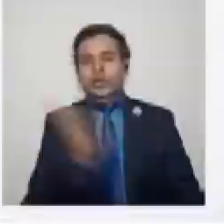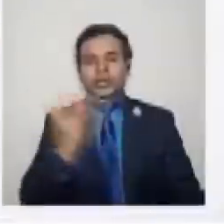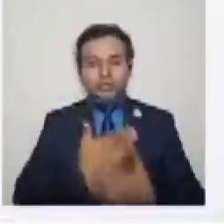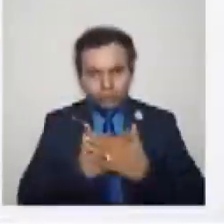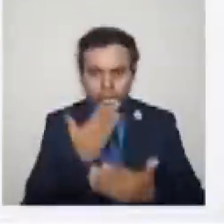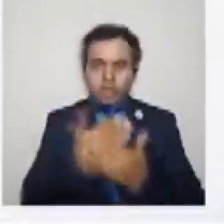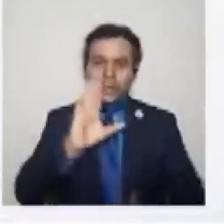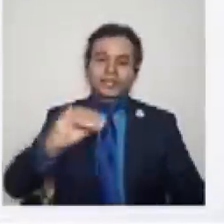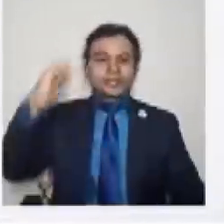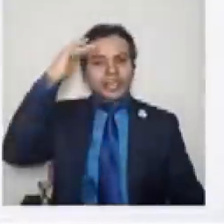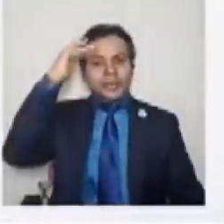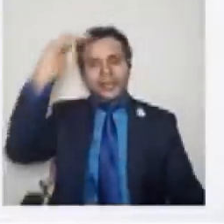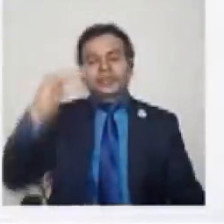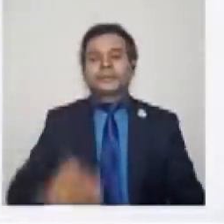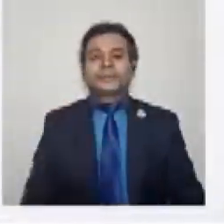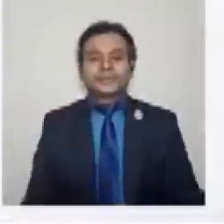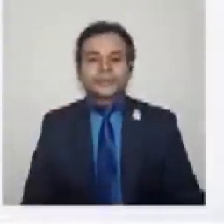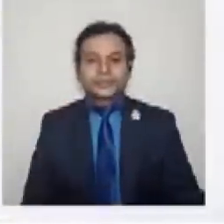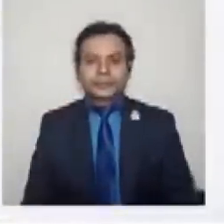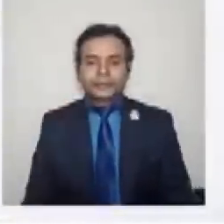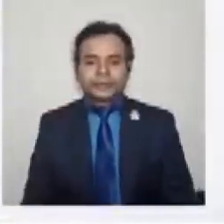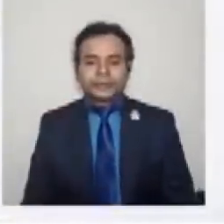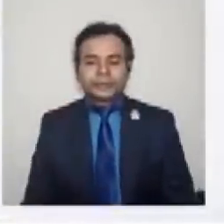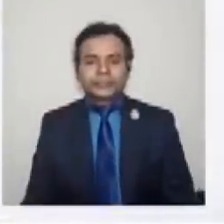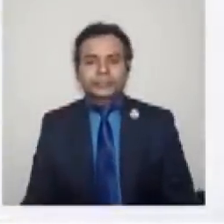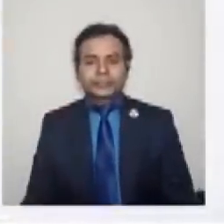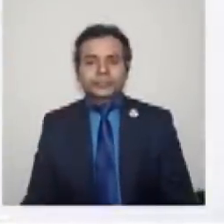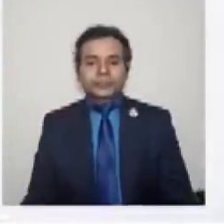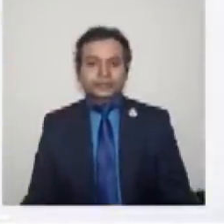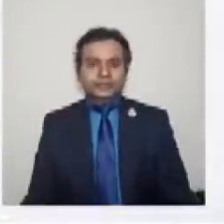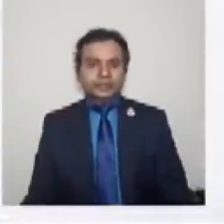সবাই ভালো থাকবেন, সুস্থ থাকবেন। অনেক অনেক ধন্যবাদ সবাইকে। আসসালামু আলাইকুম।